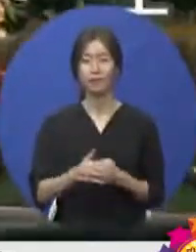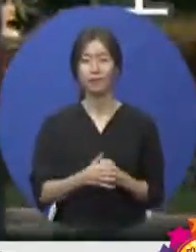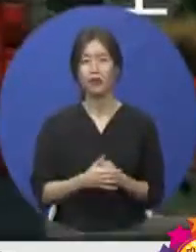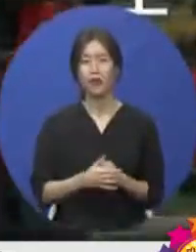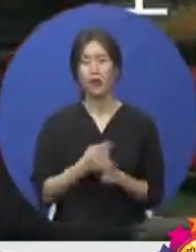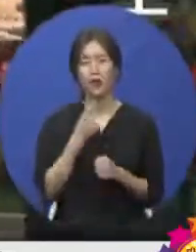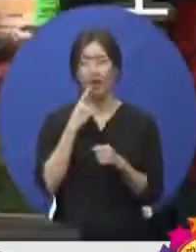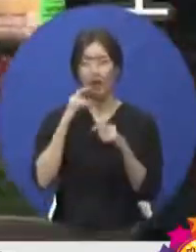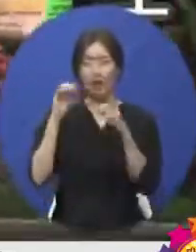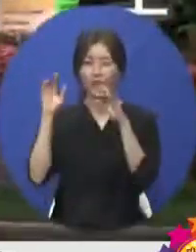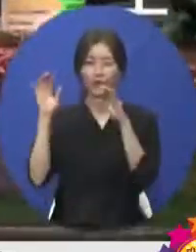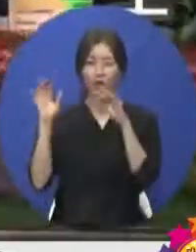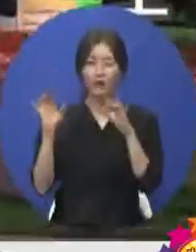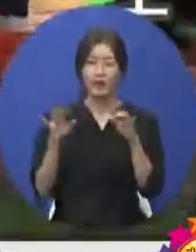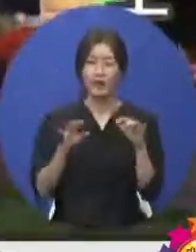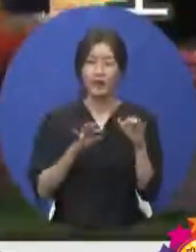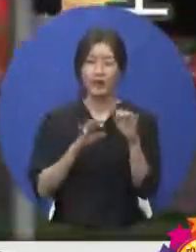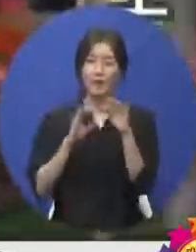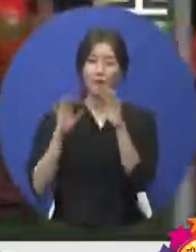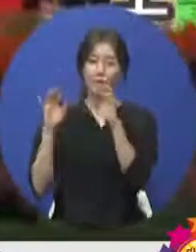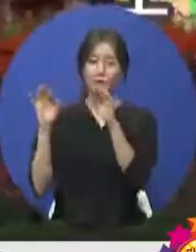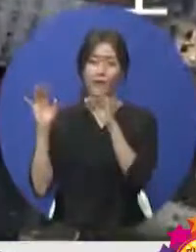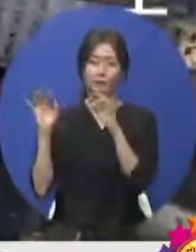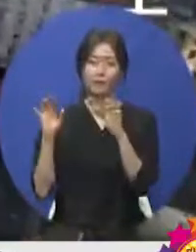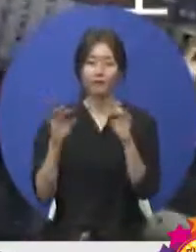자식 눈보라